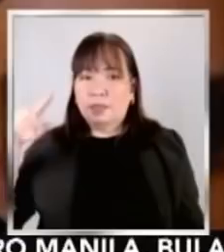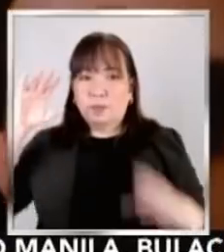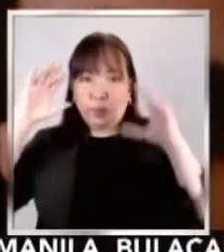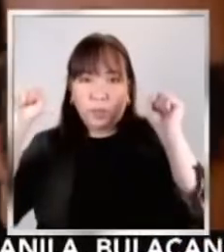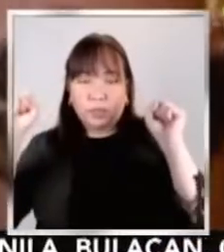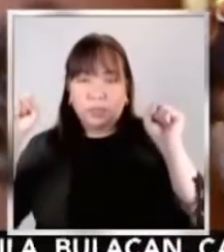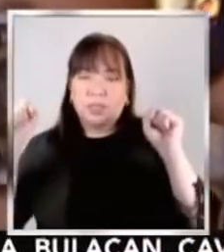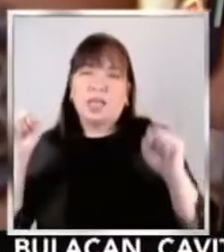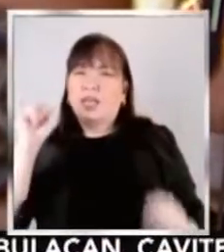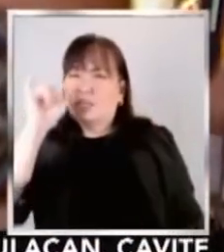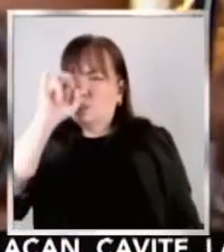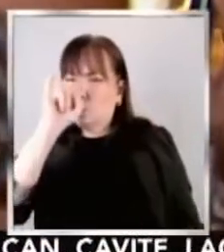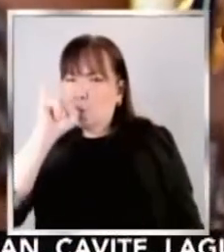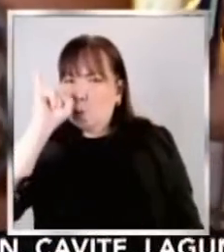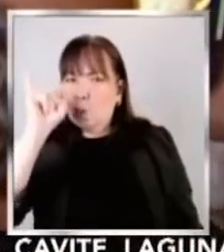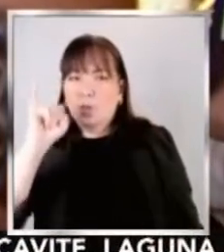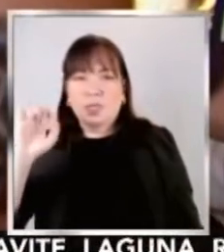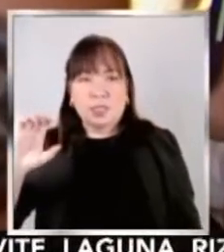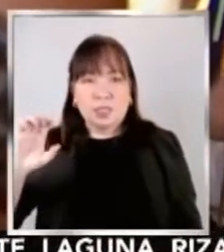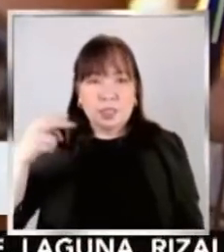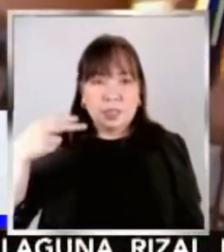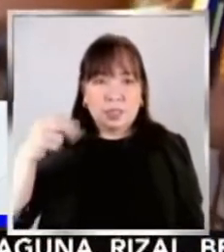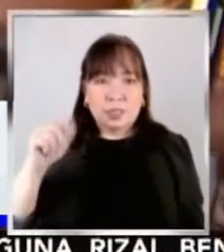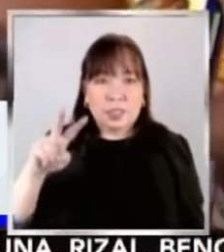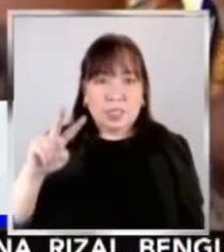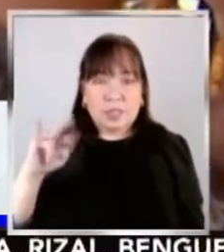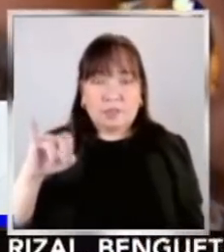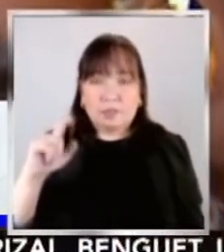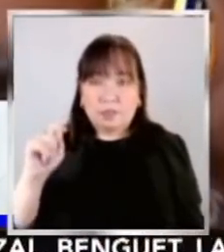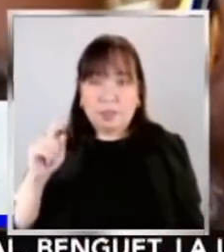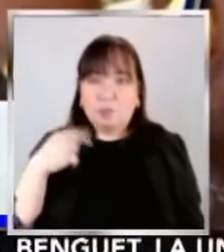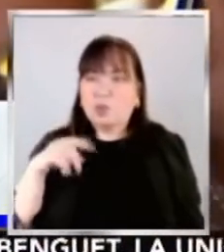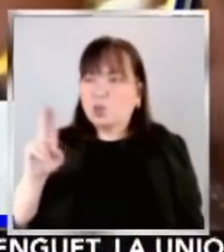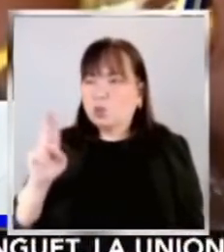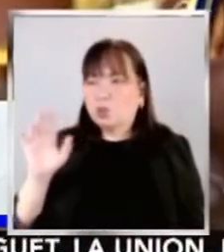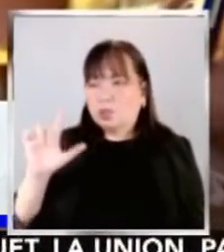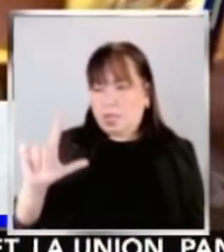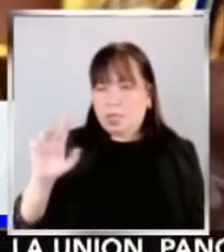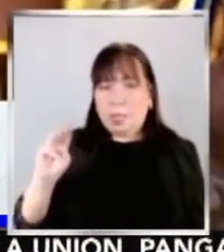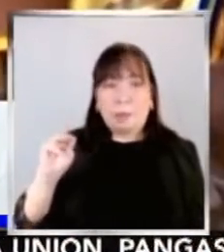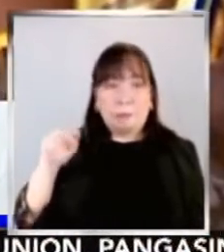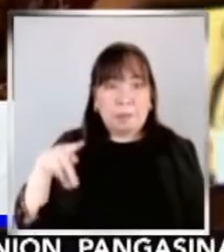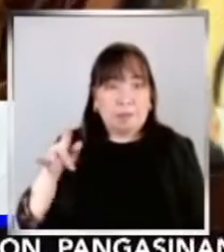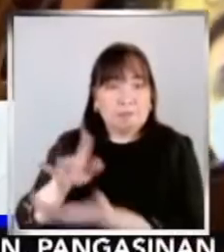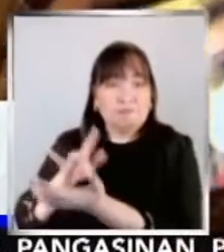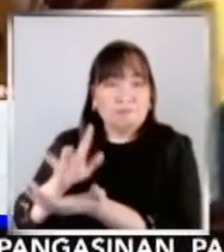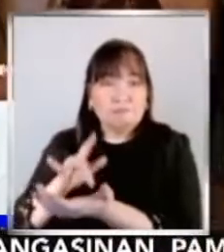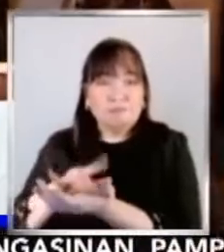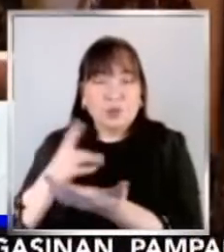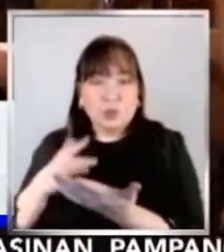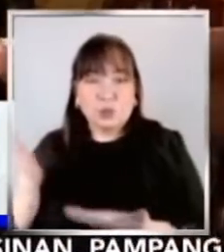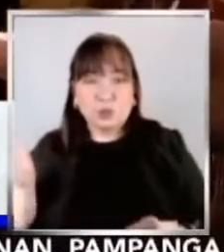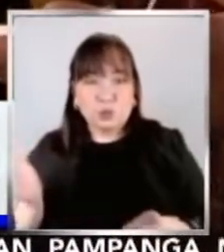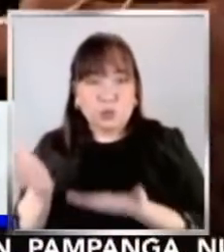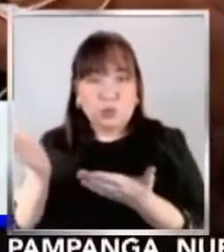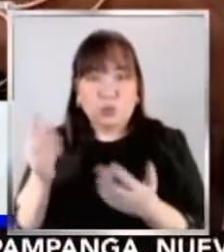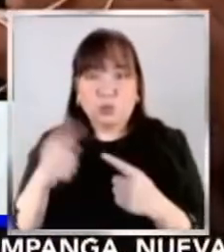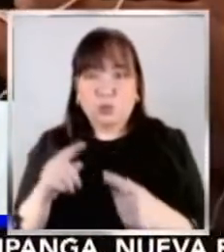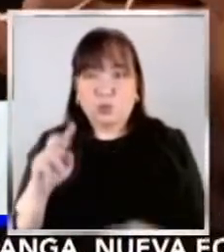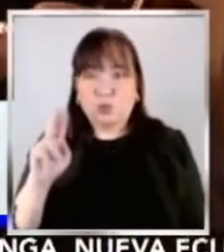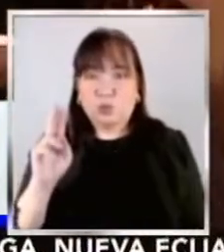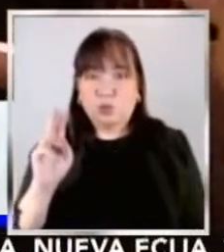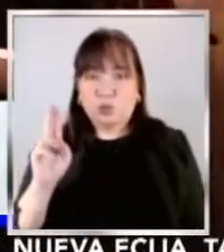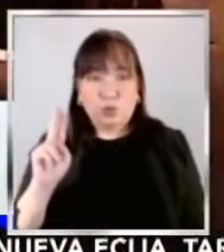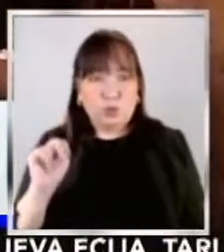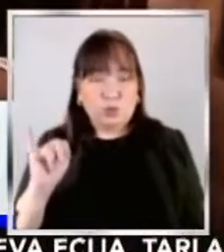Singson kaugnay sa kritisismong nagagamit ang LMP para i-endorso ang unity. Basta sinusunod ko lang yung mga